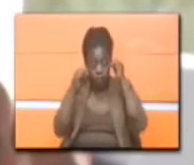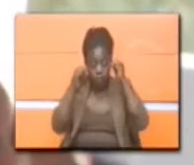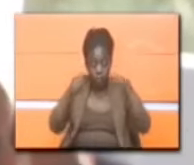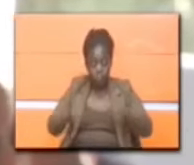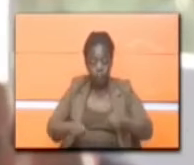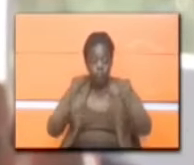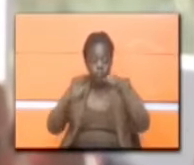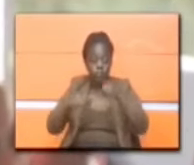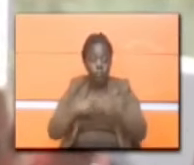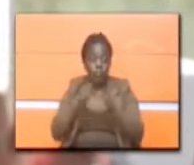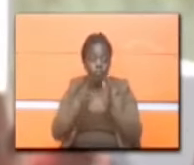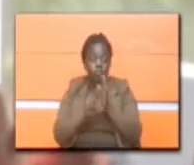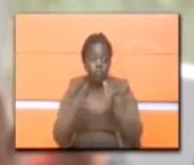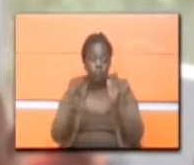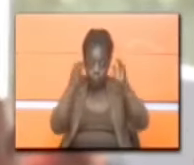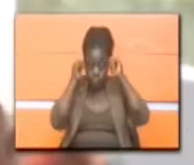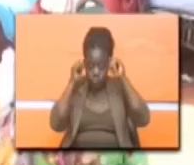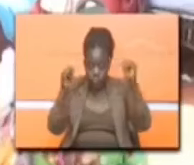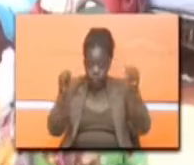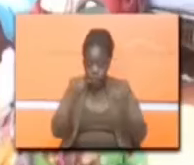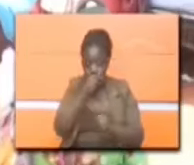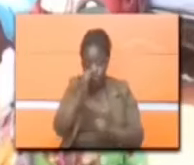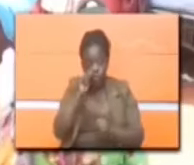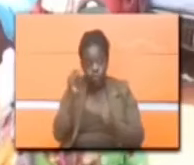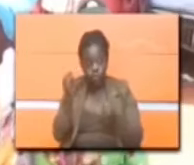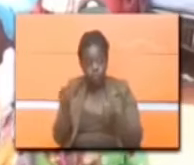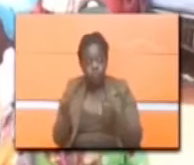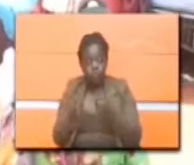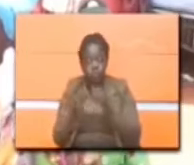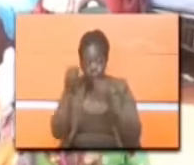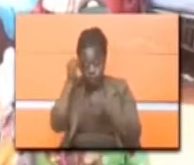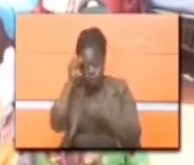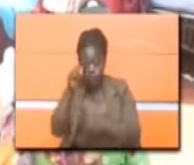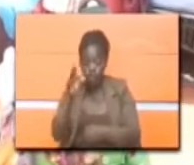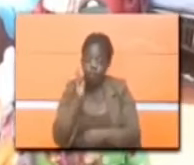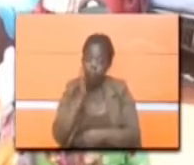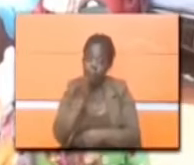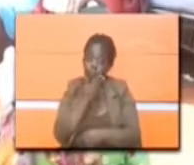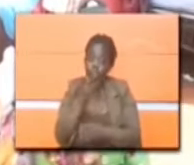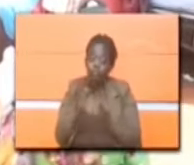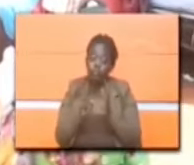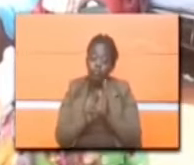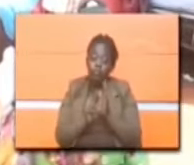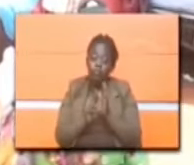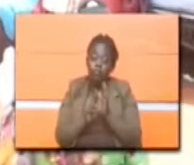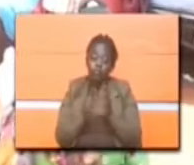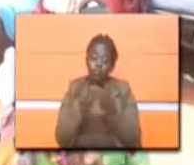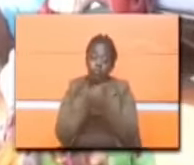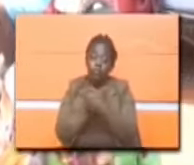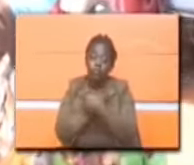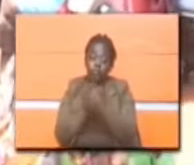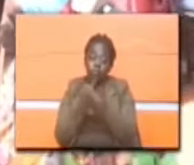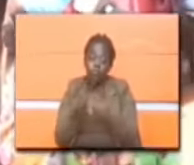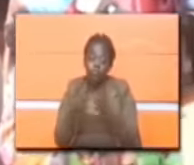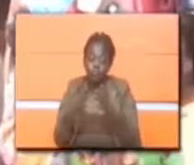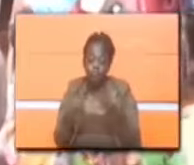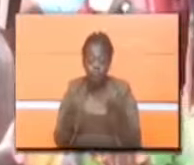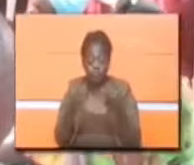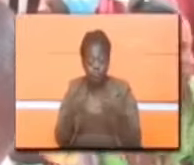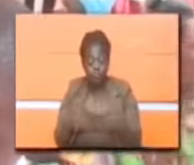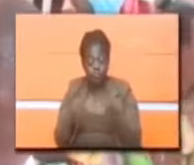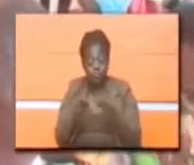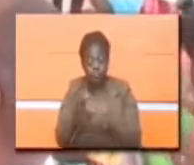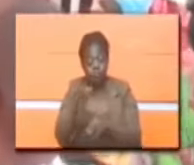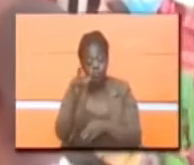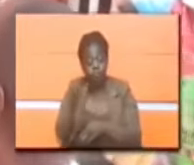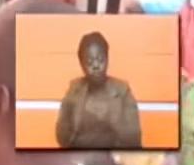omukungubazi omukulu era nga yakiikiridde pulezidenti n'atuusa obubaka bwe bw'okusaasira eri ab'enganda olw'okufiirwa omusajja abadde ow'amaanyi